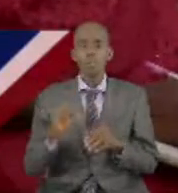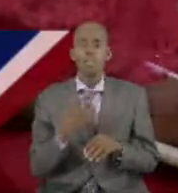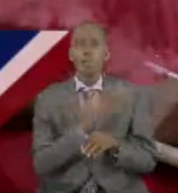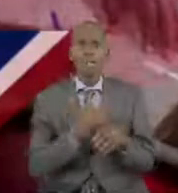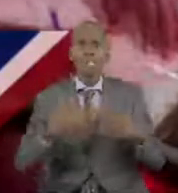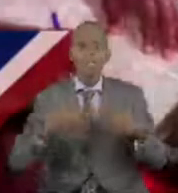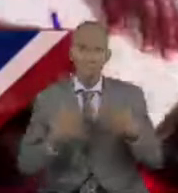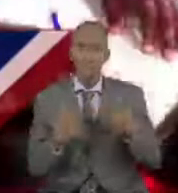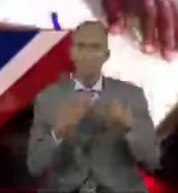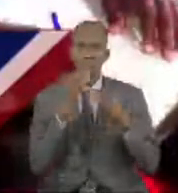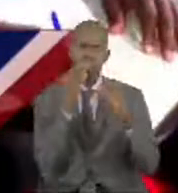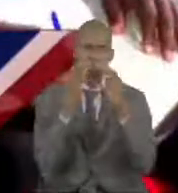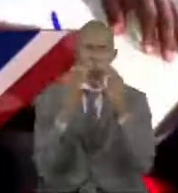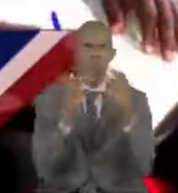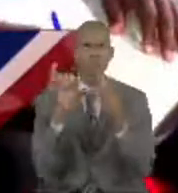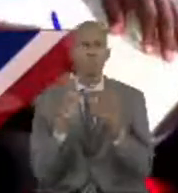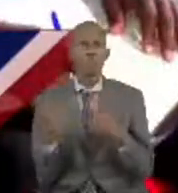j'y montais par révélation.